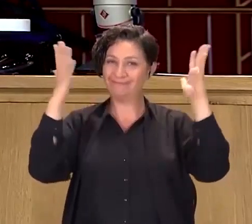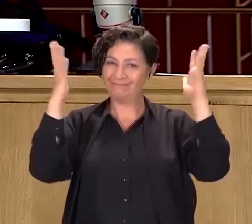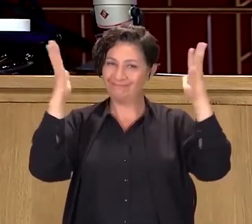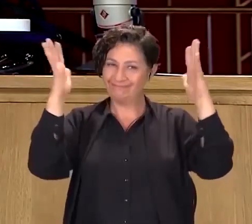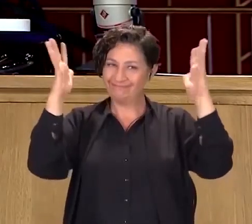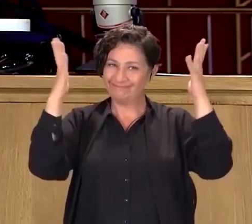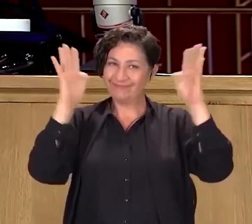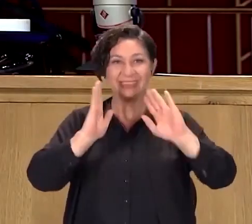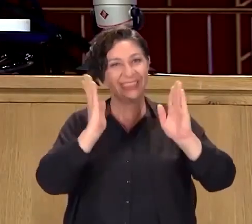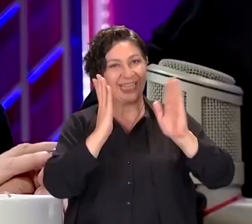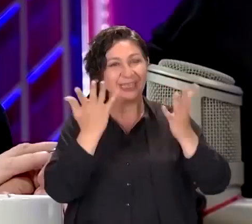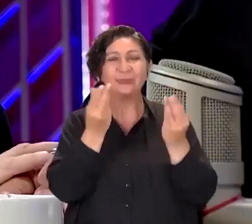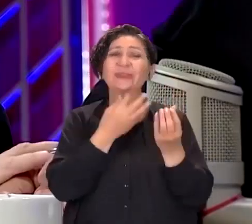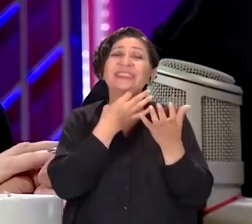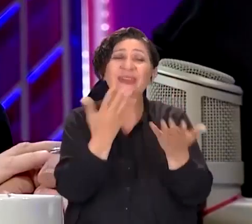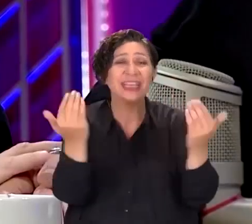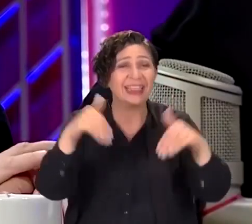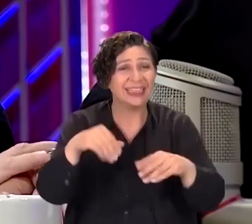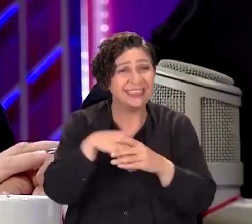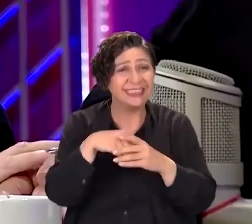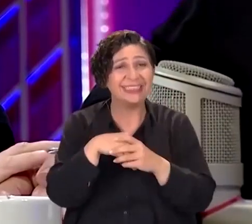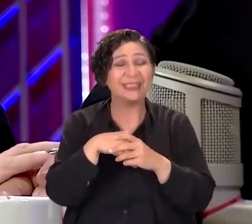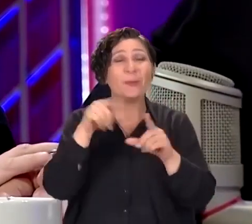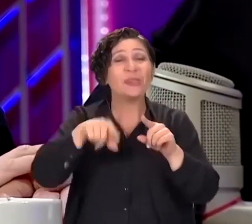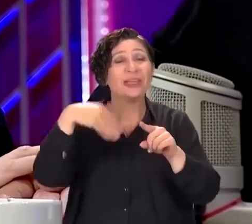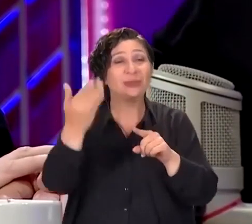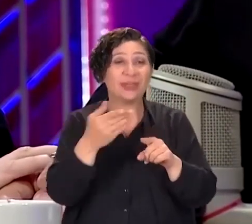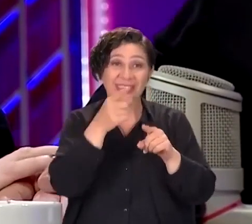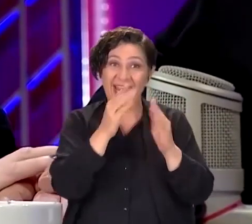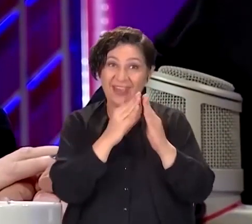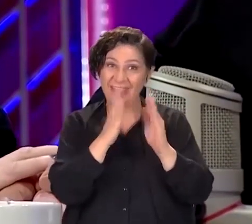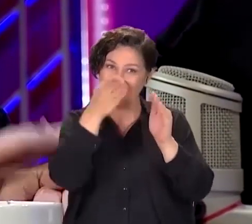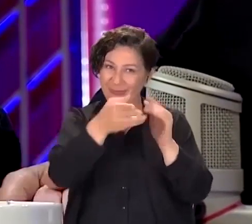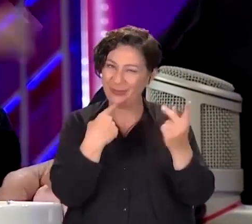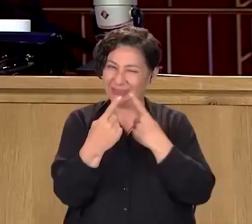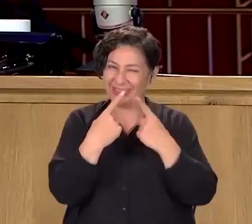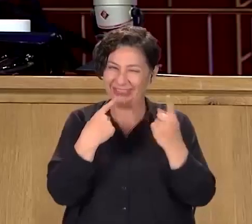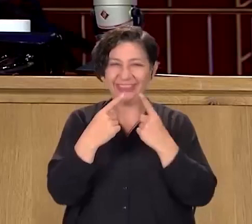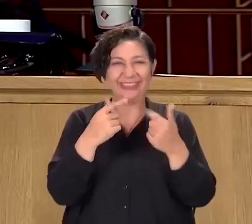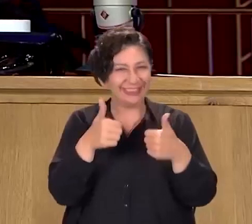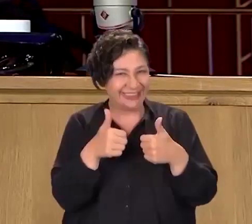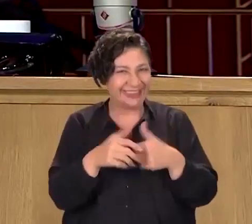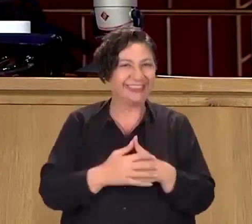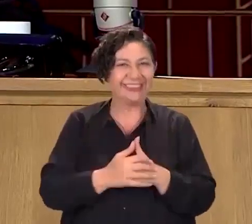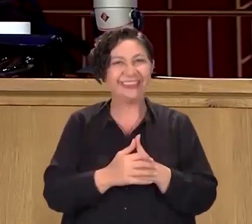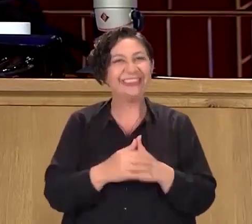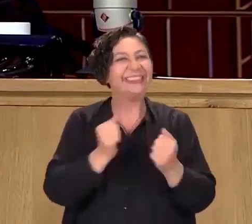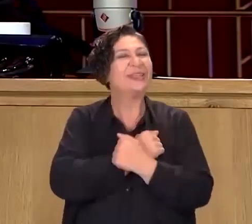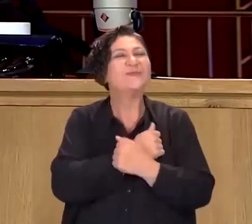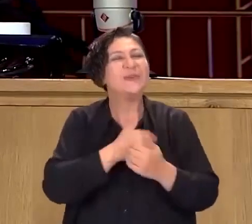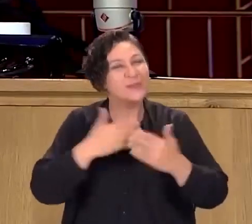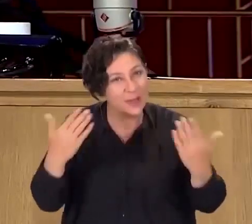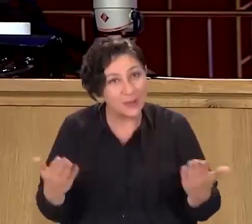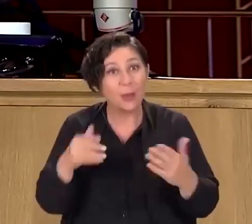alkışlayacaklar şimdi uğurlarken. Çok teşekkür ederiz geldiğin için. Artık bundan sonrasını senin evde görüşeceğiz. Ay, görüşeceğiz canım benim.